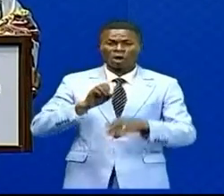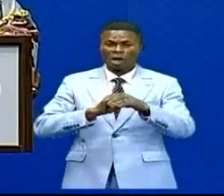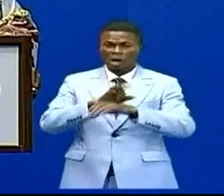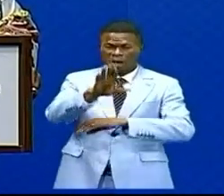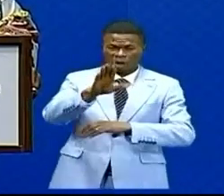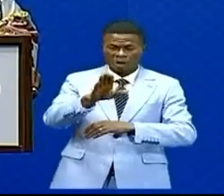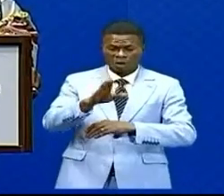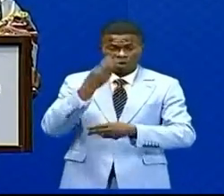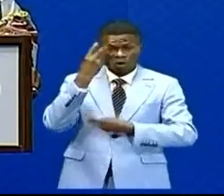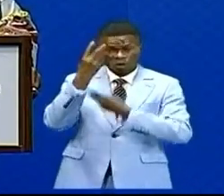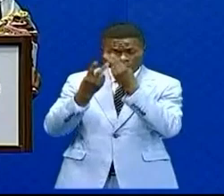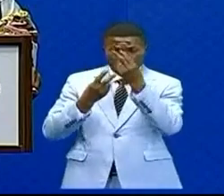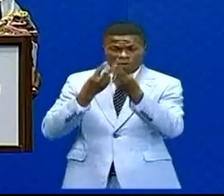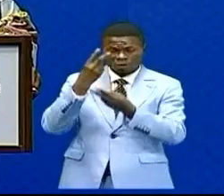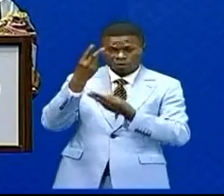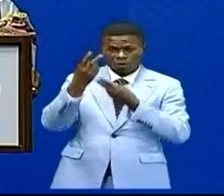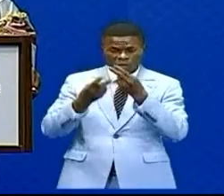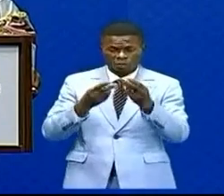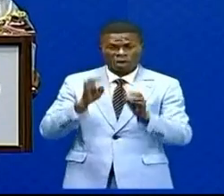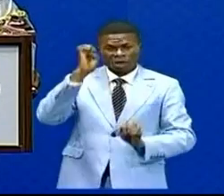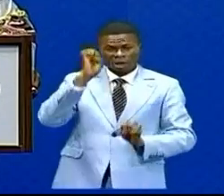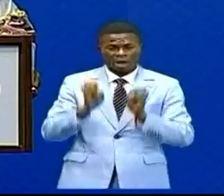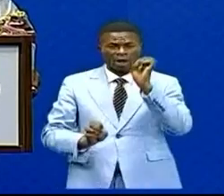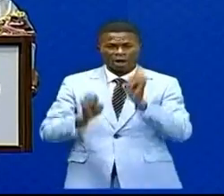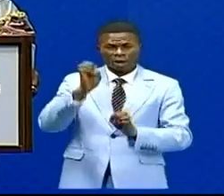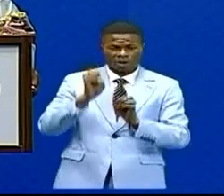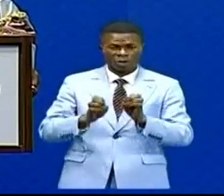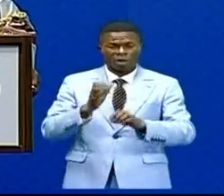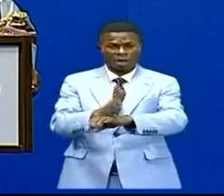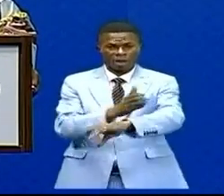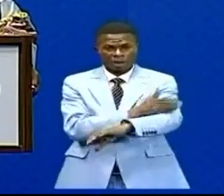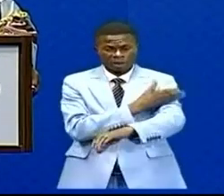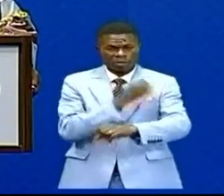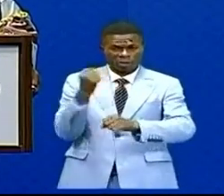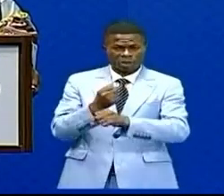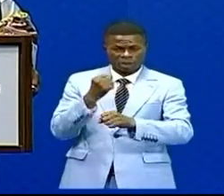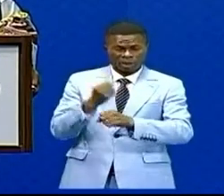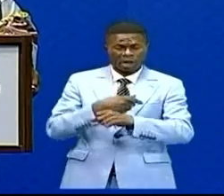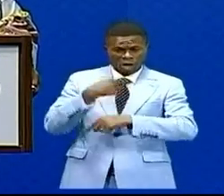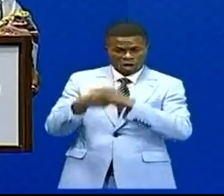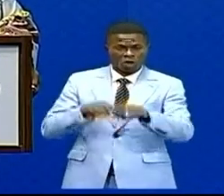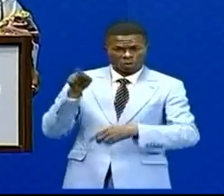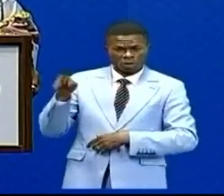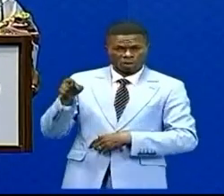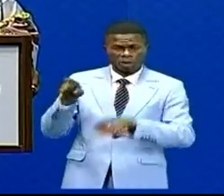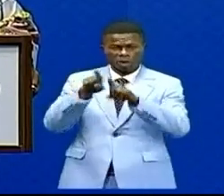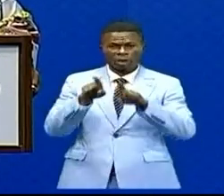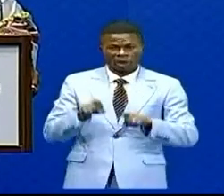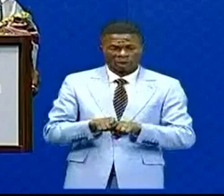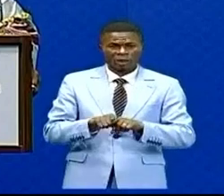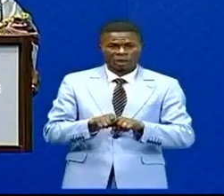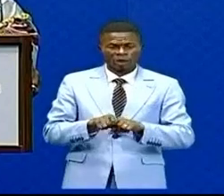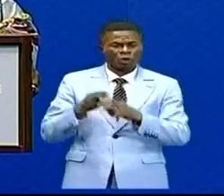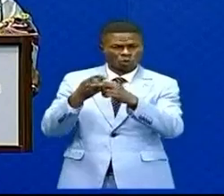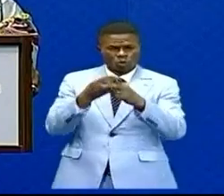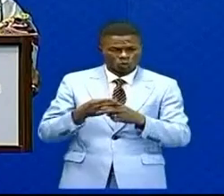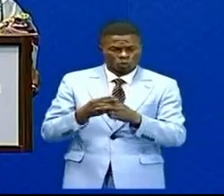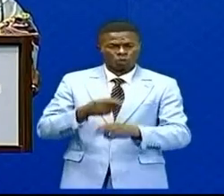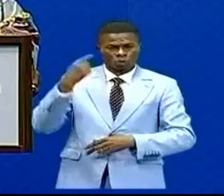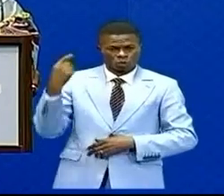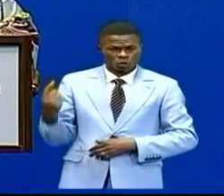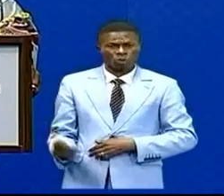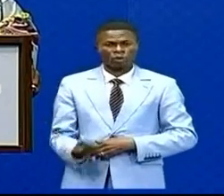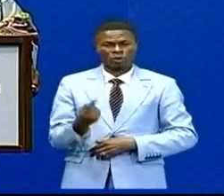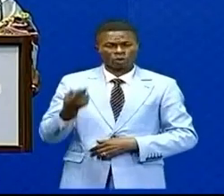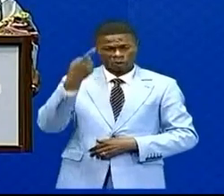d'inspecter, d'évaluer l'état d'avancement de ces travaux relancés et d'en assurer un suivi efficace